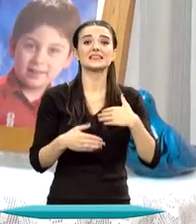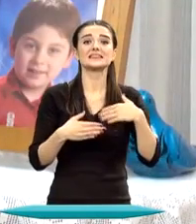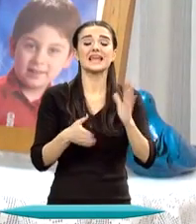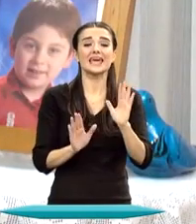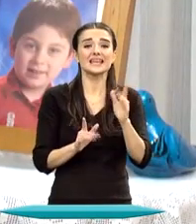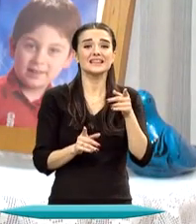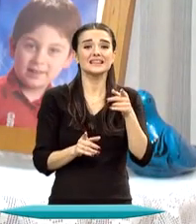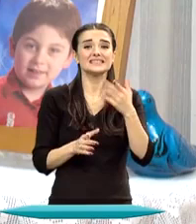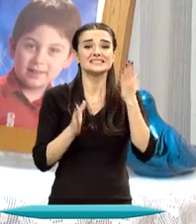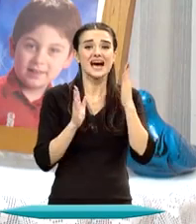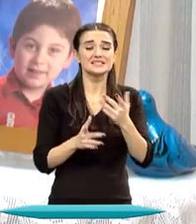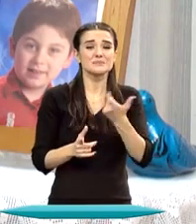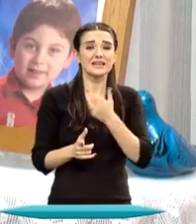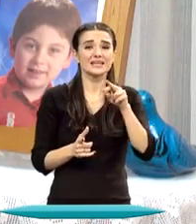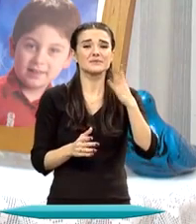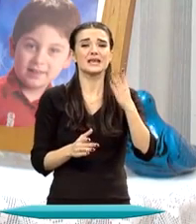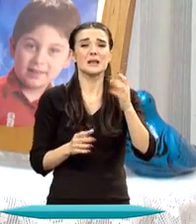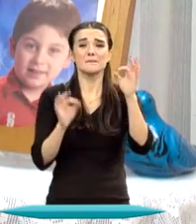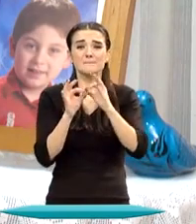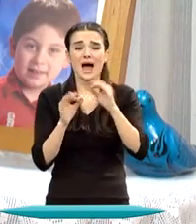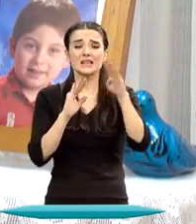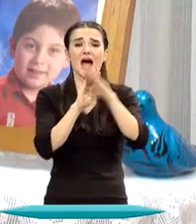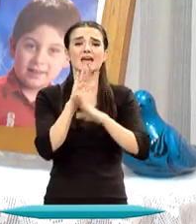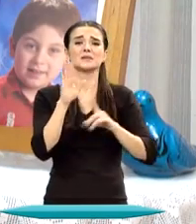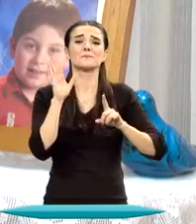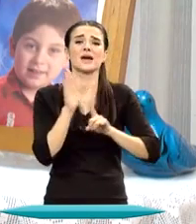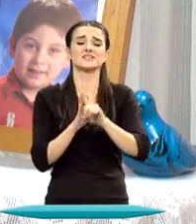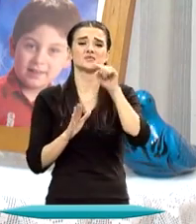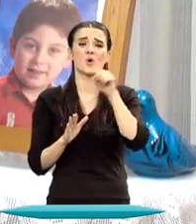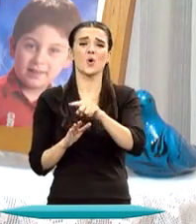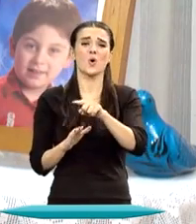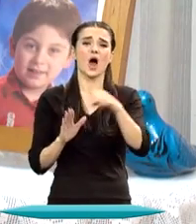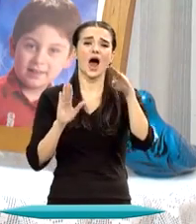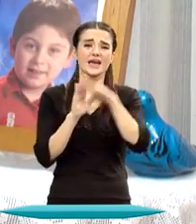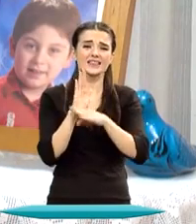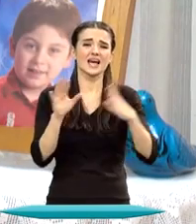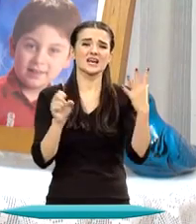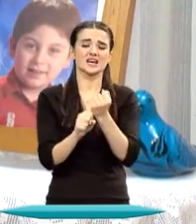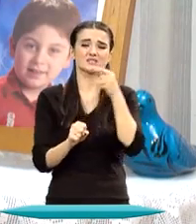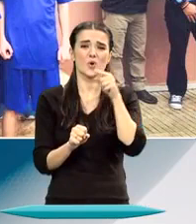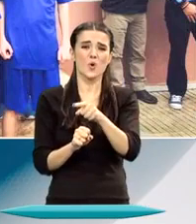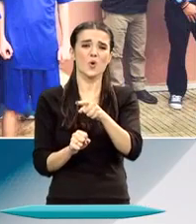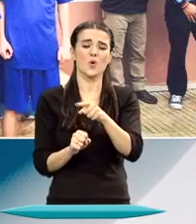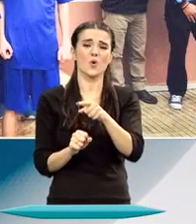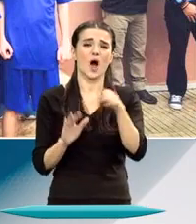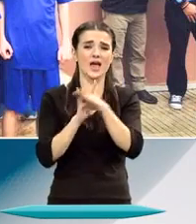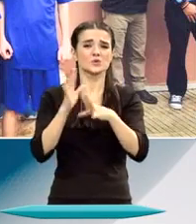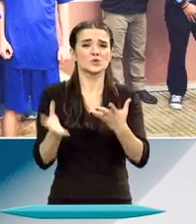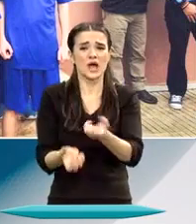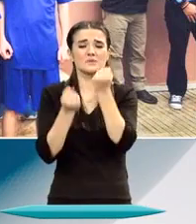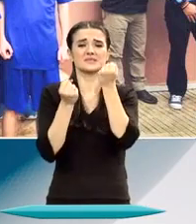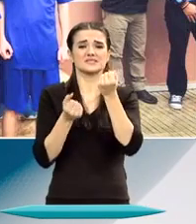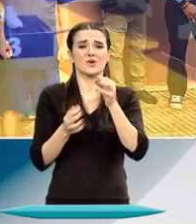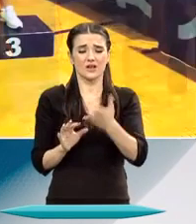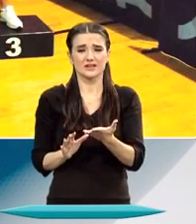Madalya değil o sırf gelen bana. Baha'nın hayat başarısı, Baha'nın hayatta kazancı bu. Hayatı kazanması diyeyim,